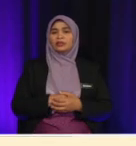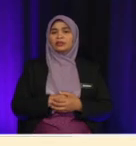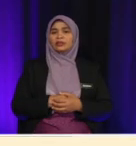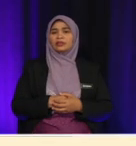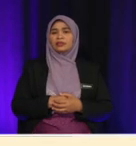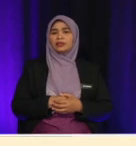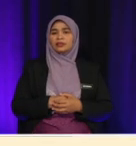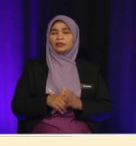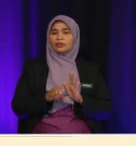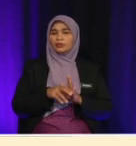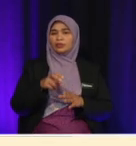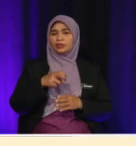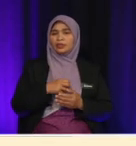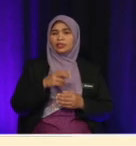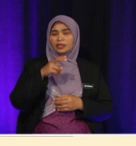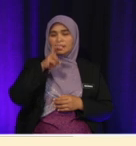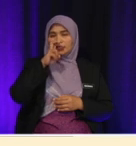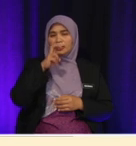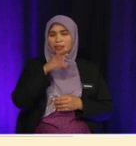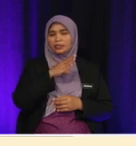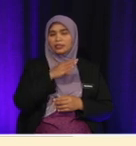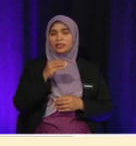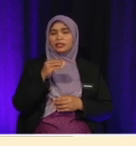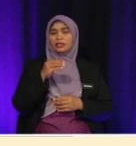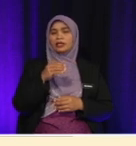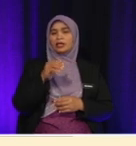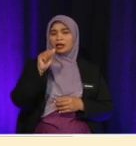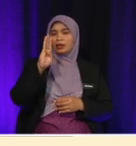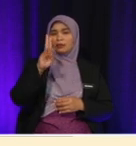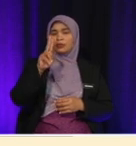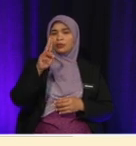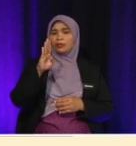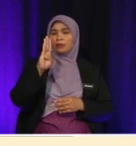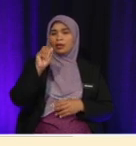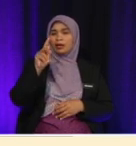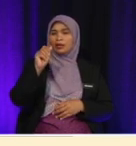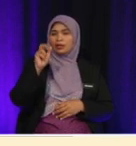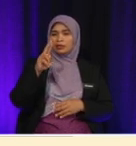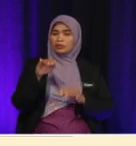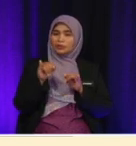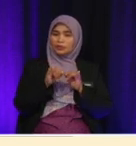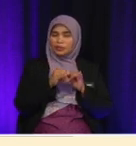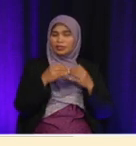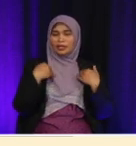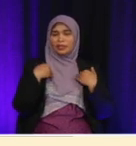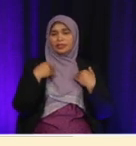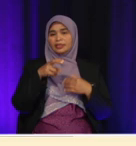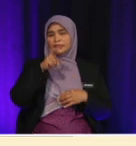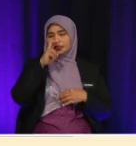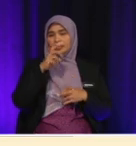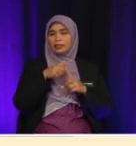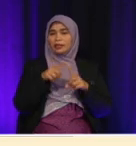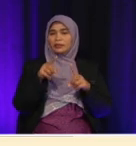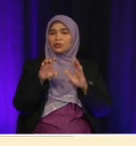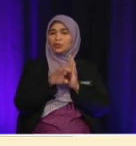ada tegas ada sifat tegas Saidina Abu Bakar pun ada juga ketegasannya tetapi dalam contoh yang